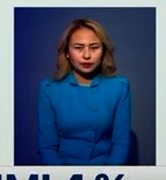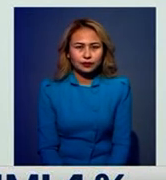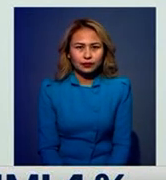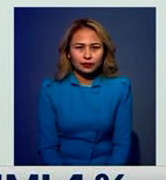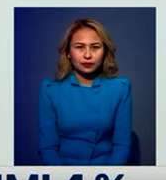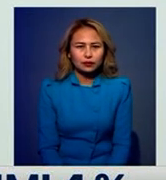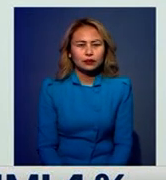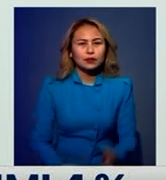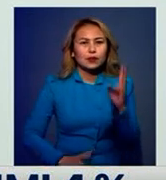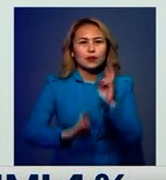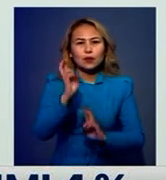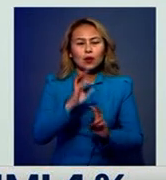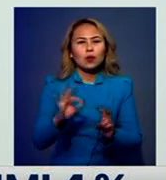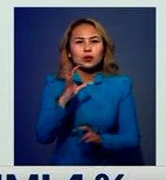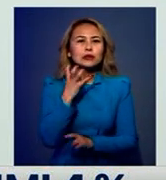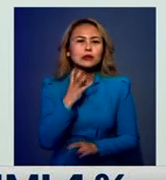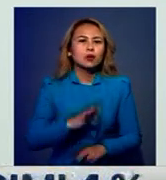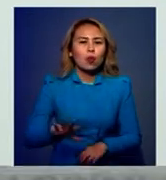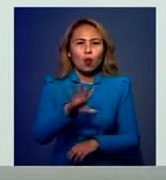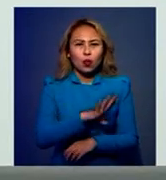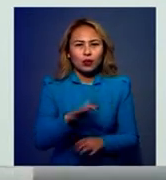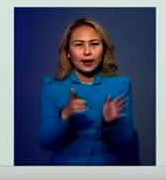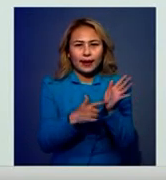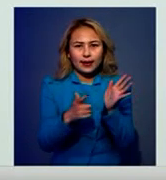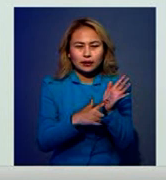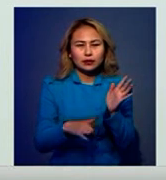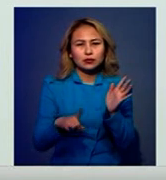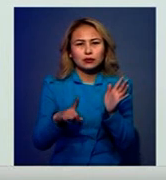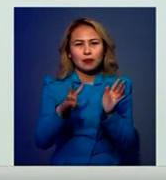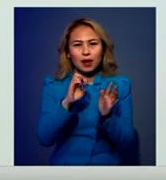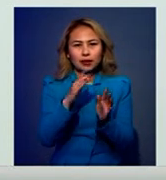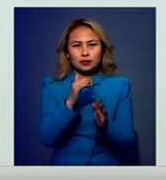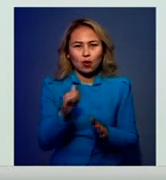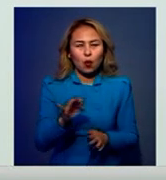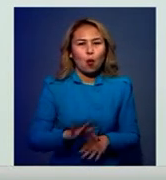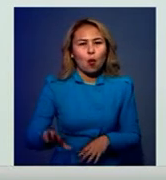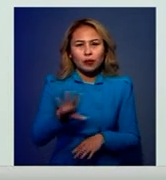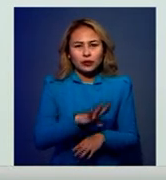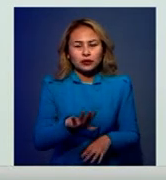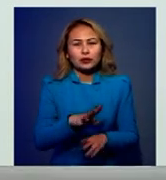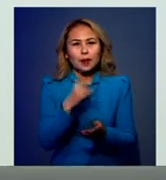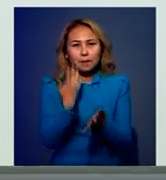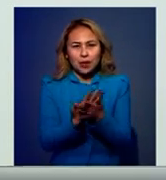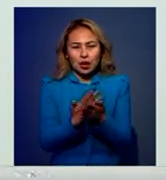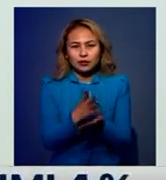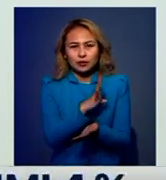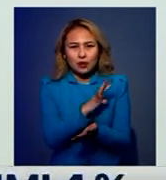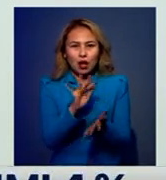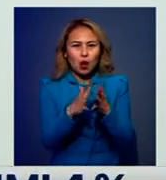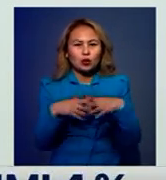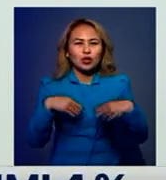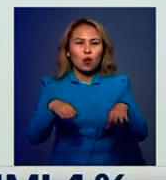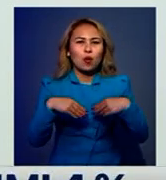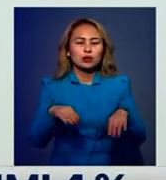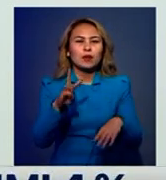Өнеркәсіп бойынша қызларда Батыс Қазақстан, Қарағанды және Маңғыстау облыстары теріс мән көрсетті. Ауыл шаруашылығы